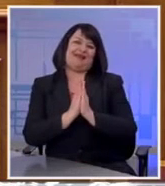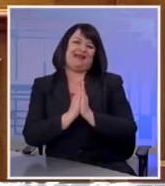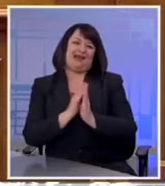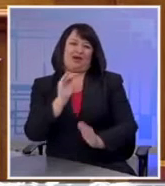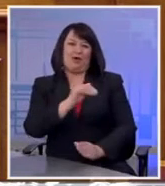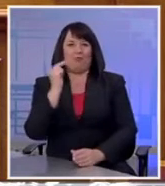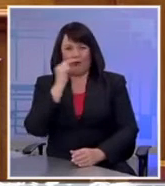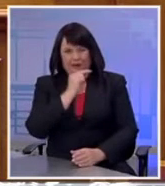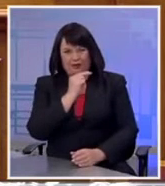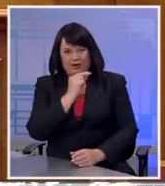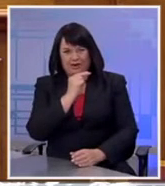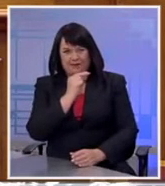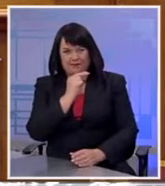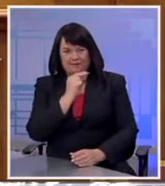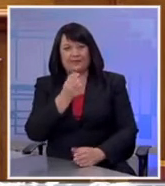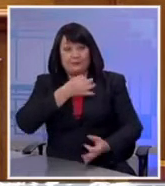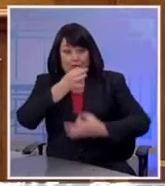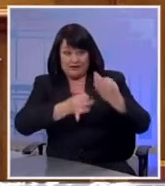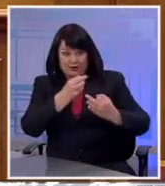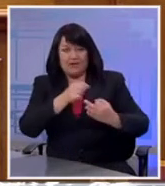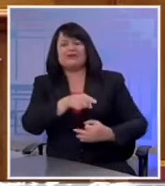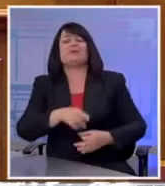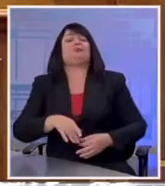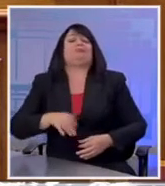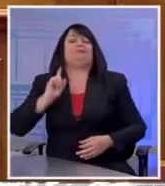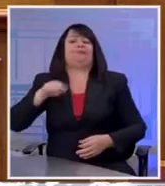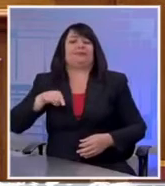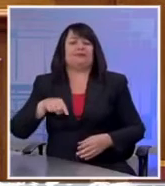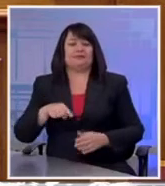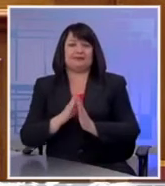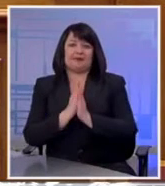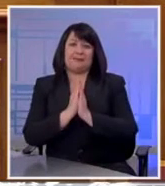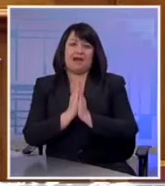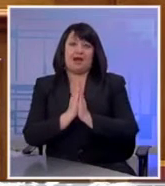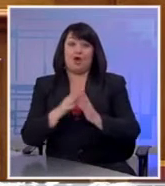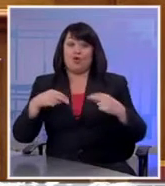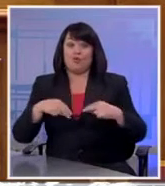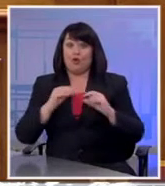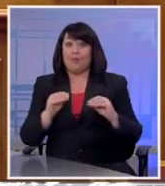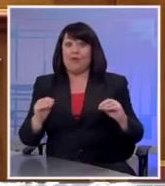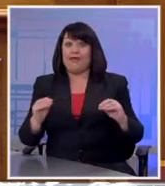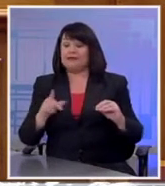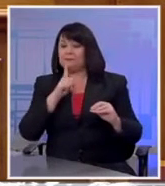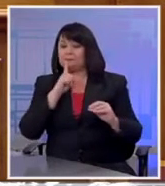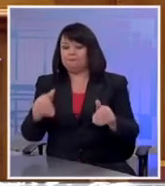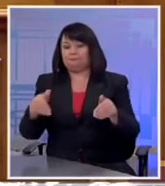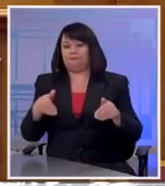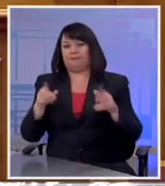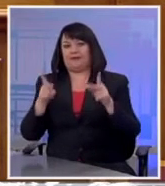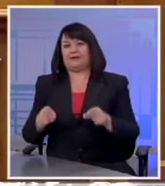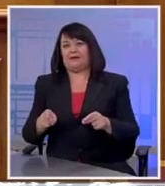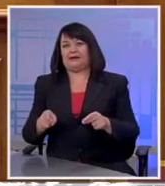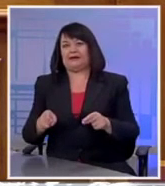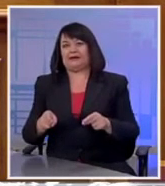Πρωθυπουργέ, αν και λίγο λαμβαίνετε υπόψη τα λόγια μου, να κάνετε τον Υπουργό σας να κάνει πίσω και να πάψει. Ή να